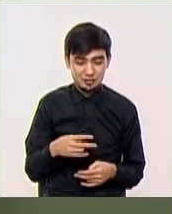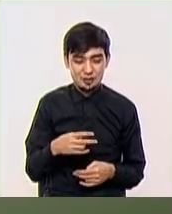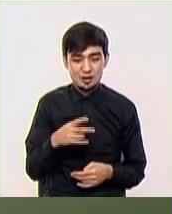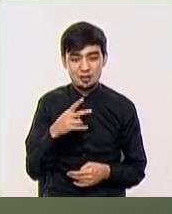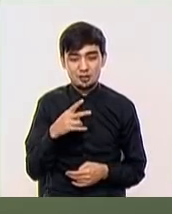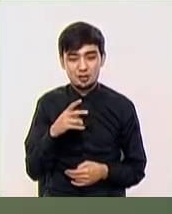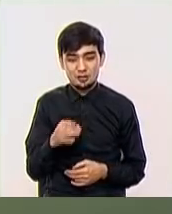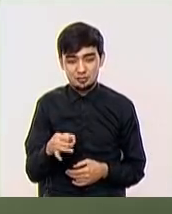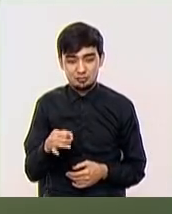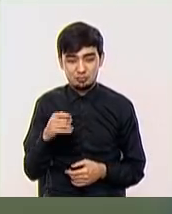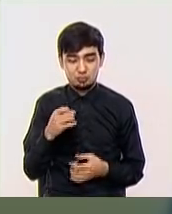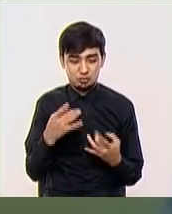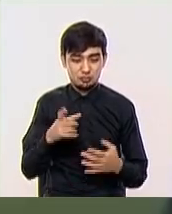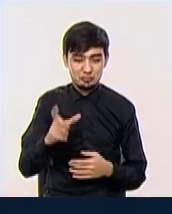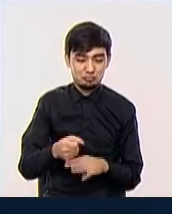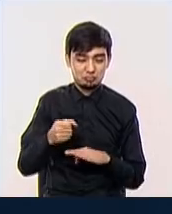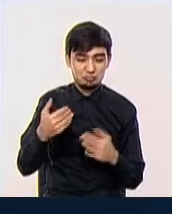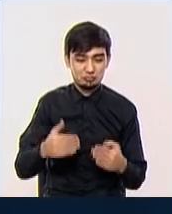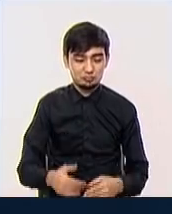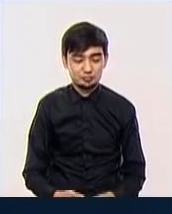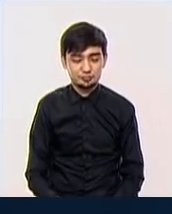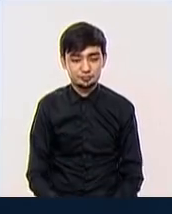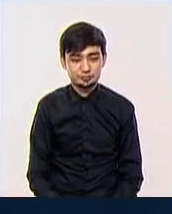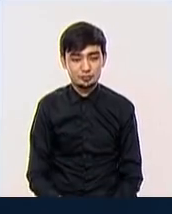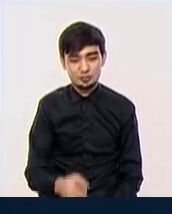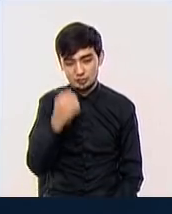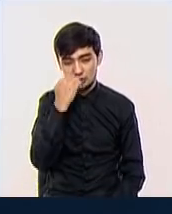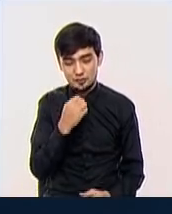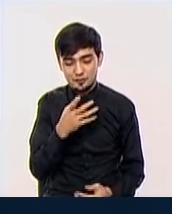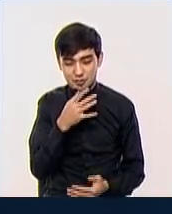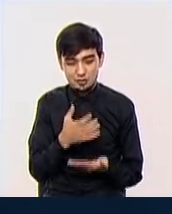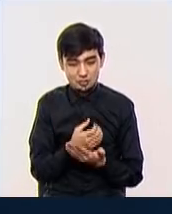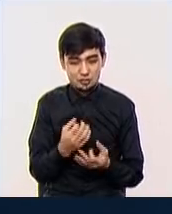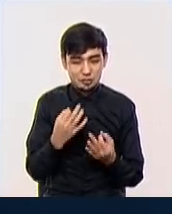партиядан тыс болған деген өте дұрыс шешім деп ойлаймын. Жақсы, уақыт тауып пікір білдіргеніңізге рахмет.